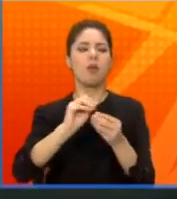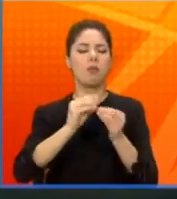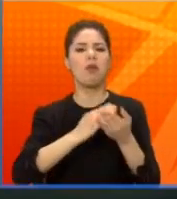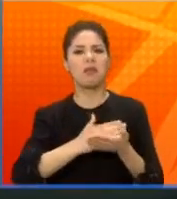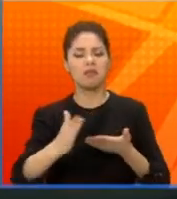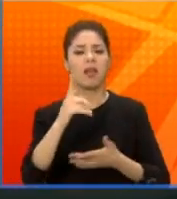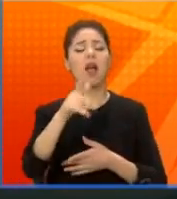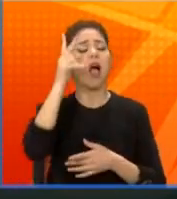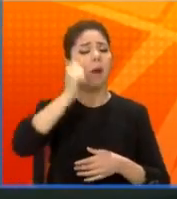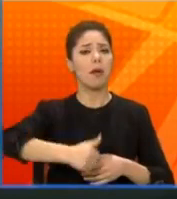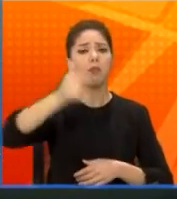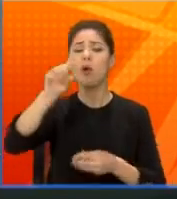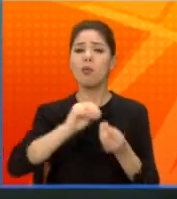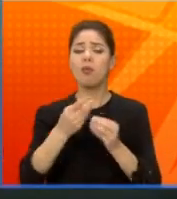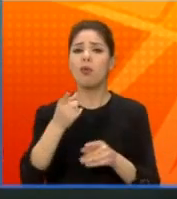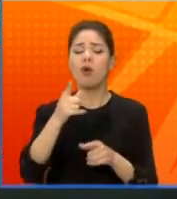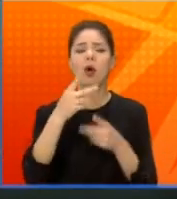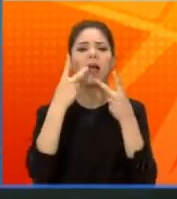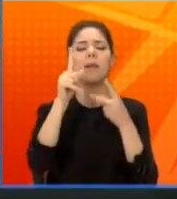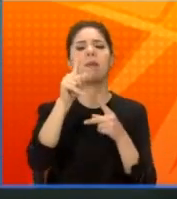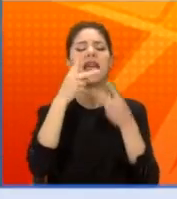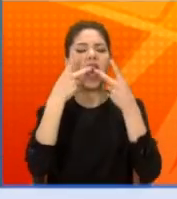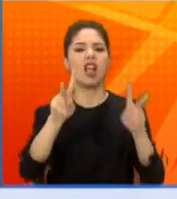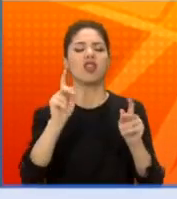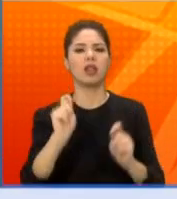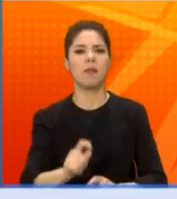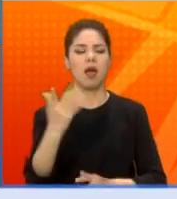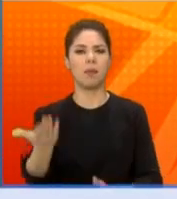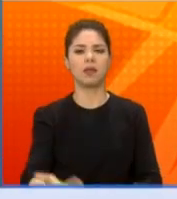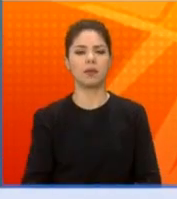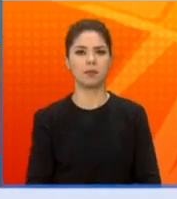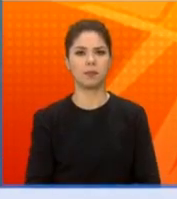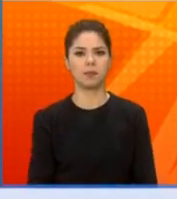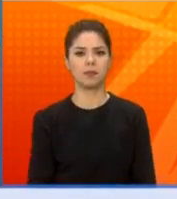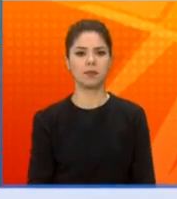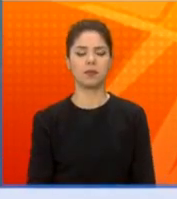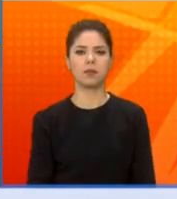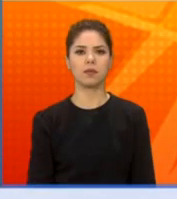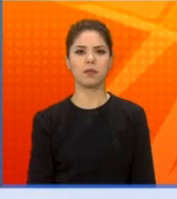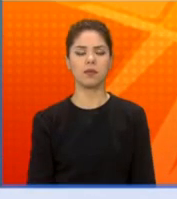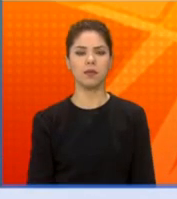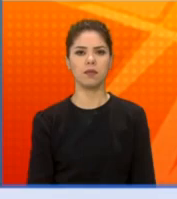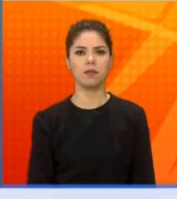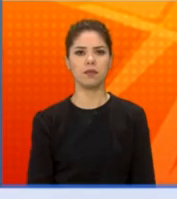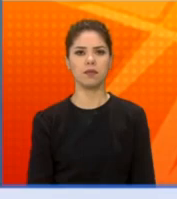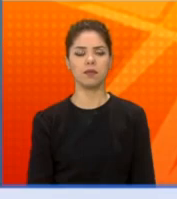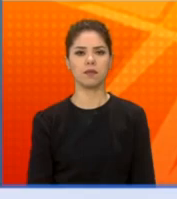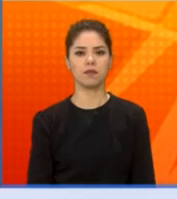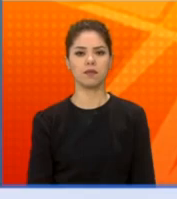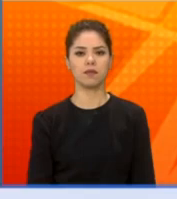Trump'tan bu sorunun nedeniyle ilgili itiraf gibi bir açıklama geldi. This country needs infrastructure. We spend all this money in the Middle